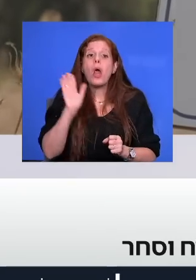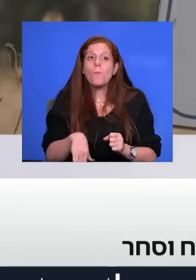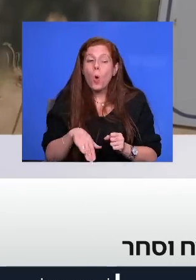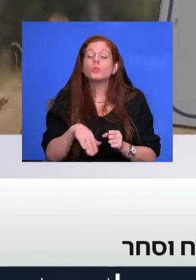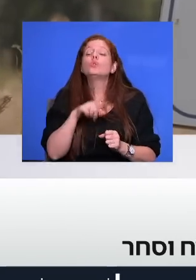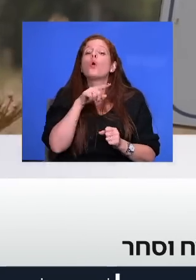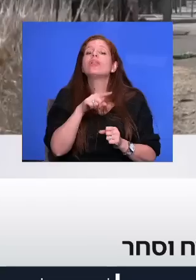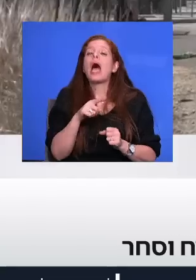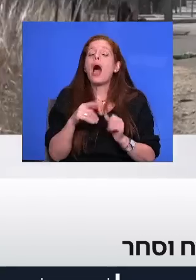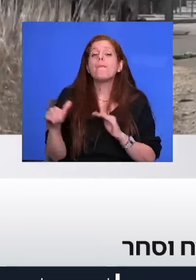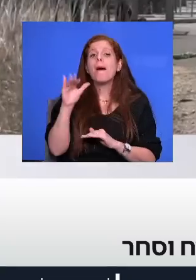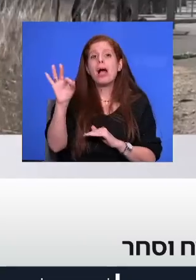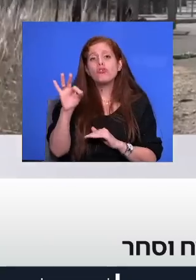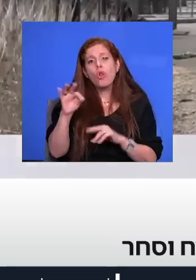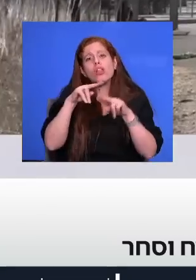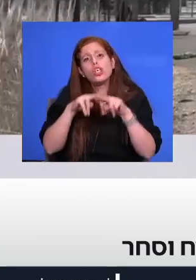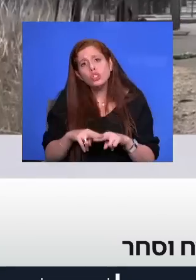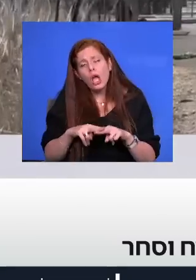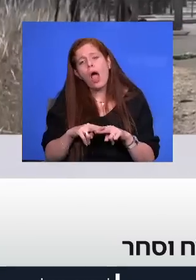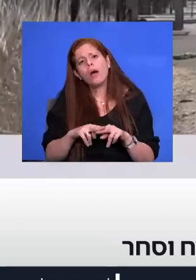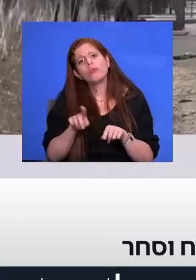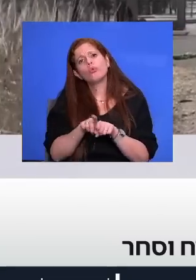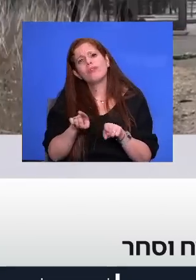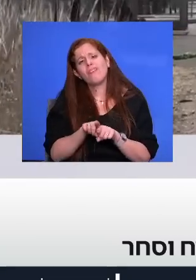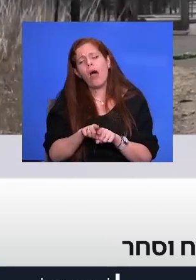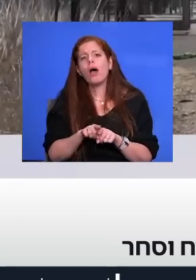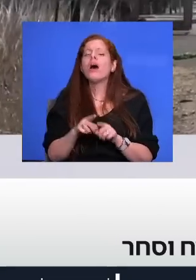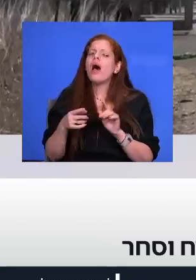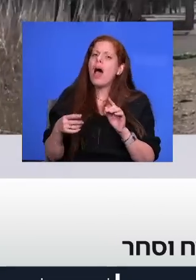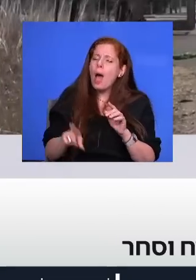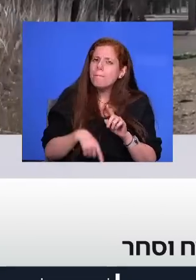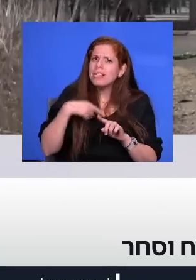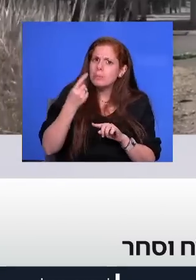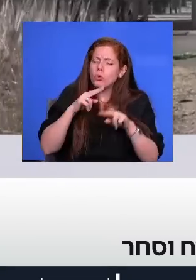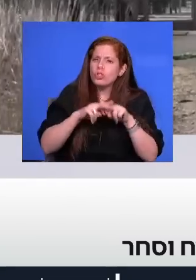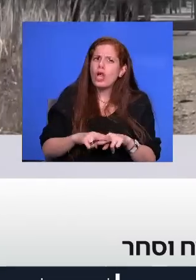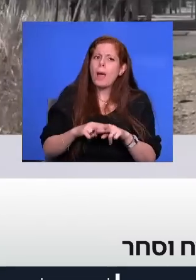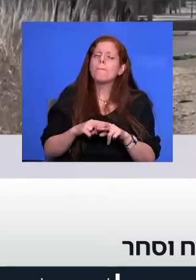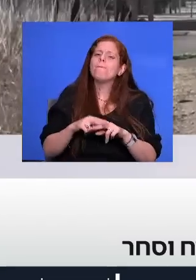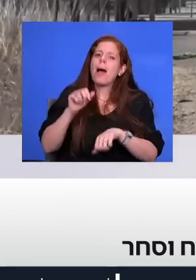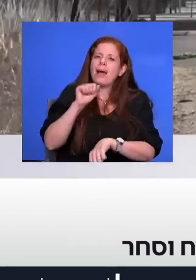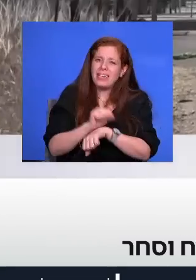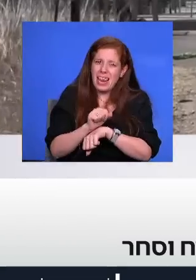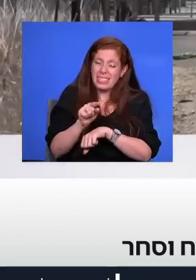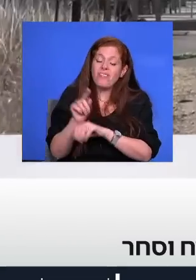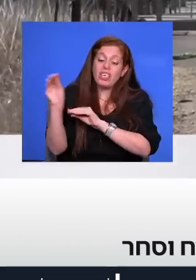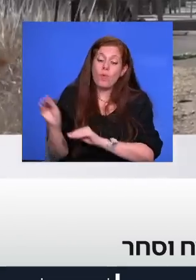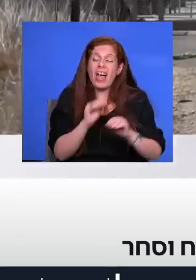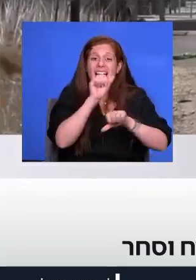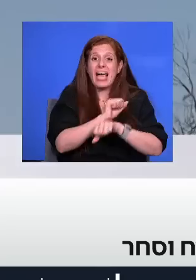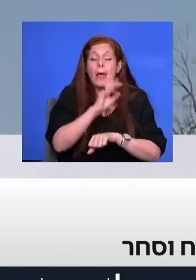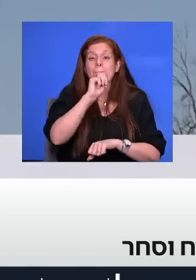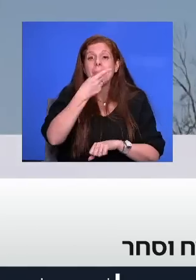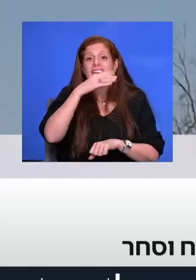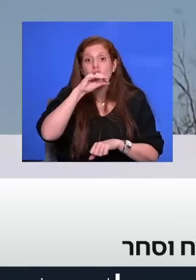כעציר לא משתנה. הוא בכלל נותר זמן רב לאחר חקירתו במתקן של שירות הביטחון הכללי. לאחר מכן הוא עבר לכאן, לכלא מגידו, עדיין